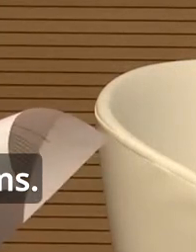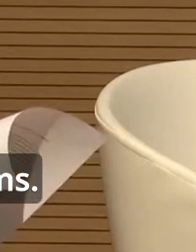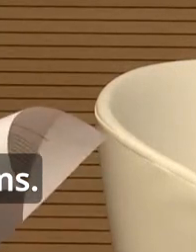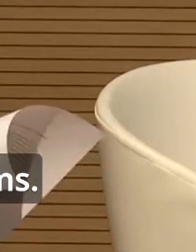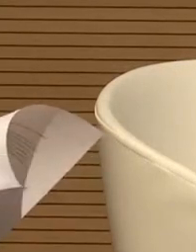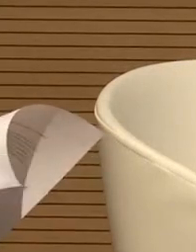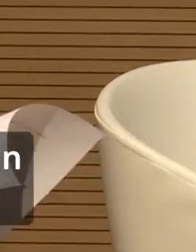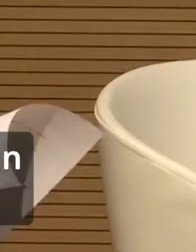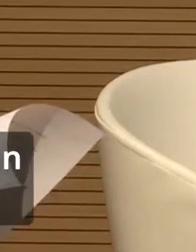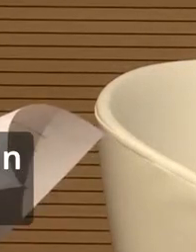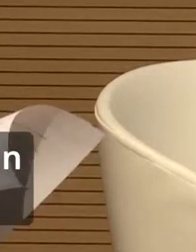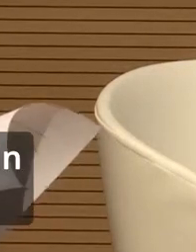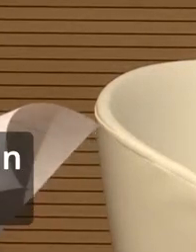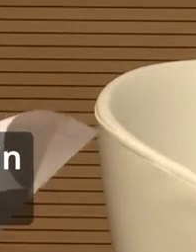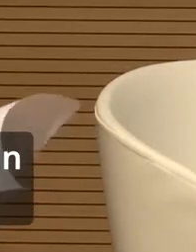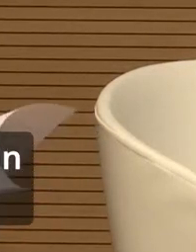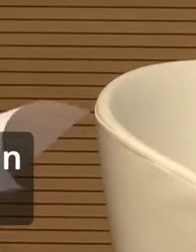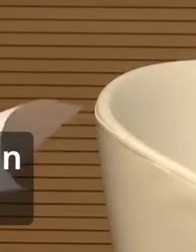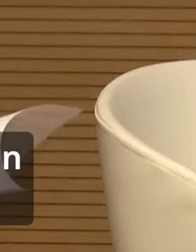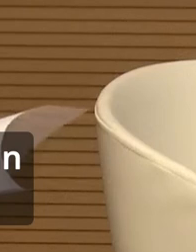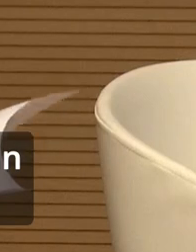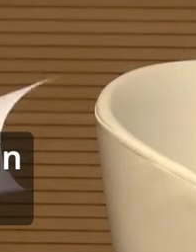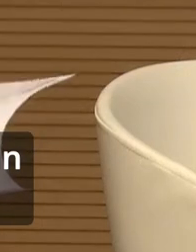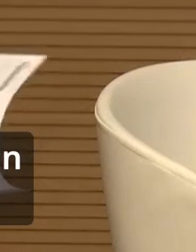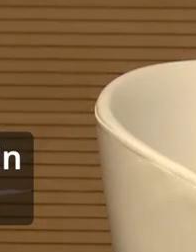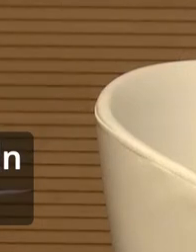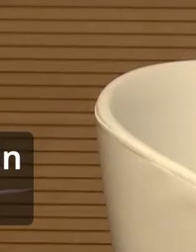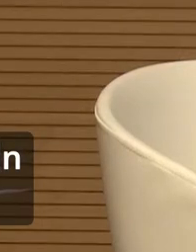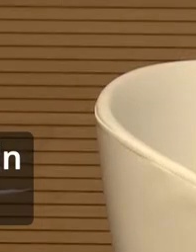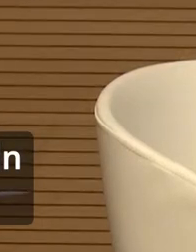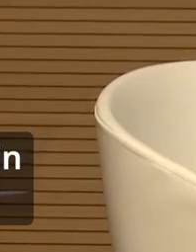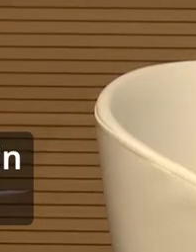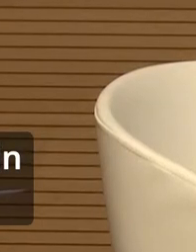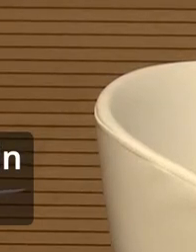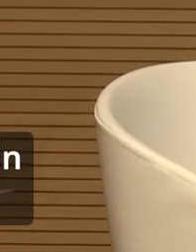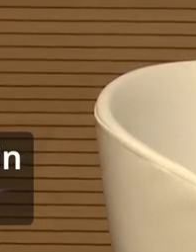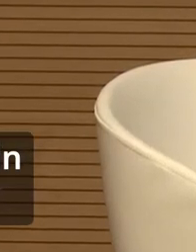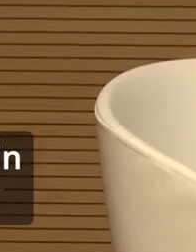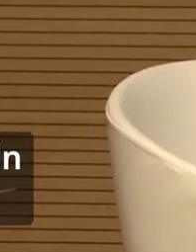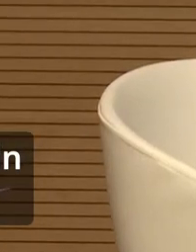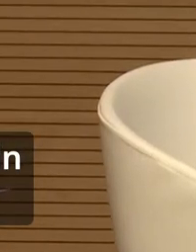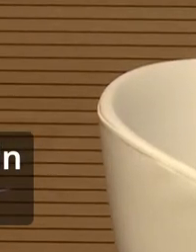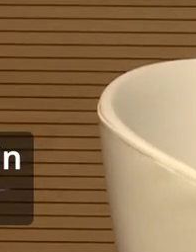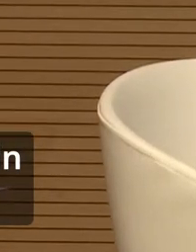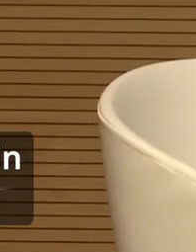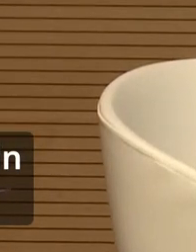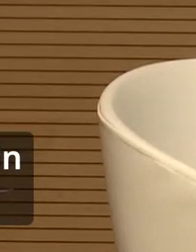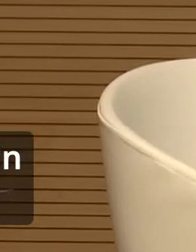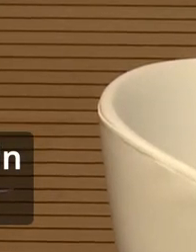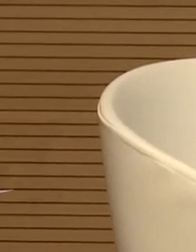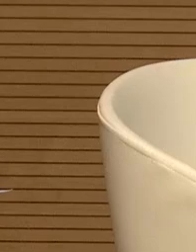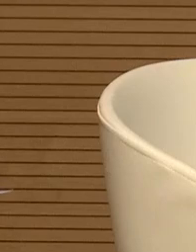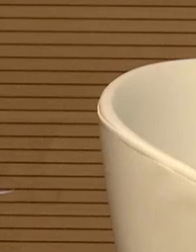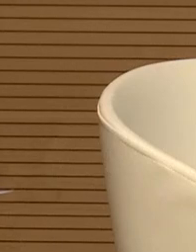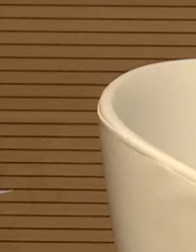ελληνικά μουσεία, και οι σπουδές της είναι πάνω στην αρχαιολογία και την ιστορία της τέχνης, αλλά και στις μουσιακές σπουδές, τόσο στην Ελλάδα όσο και στη